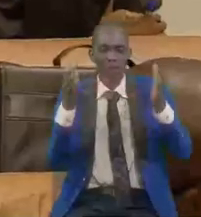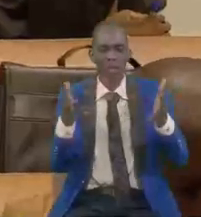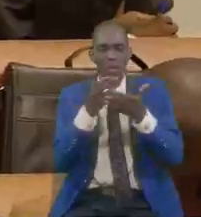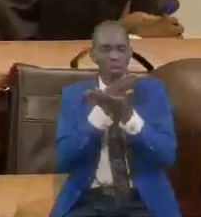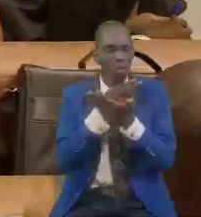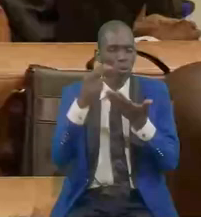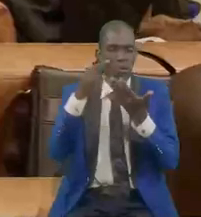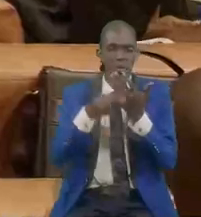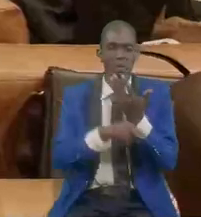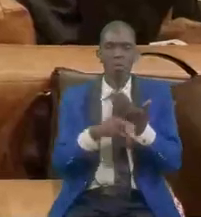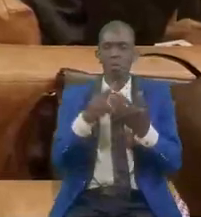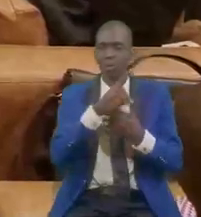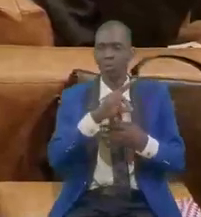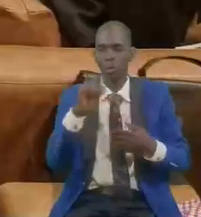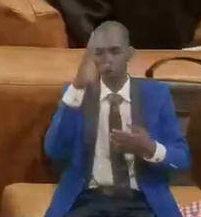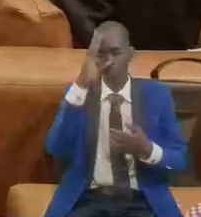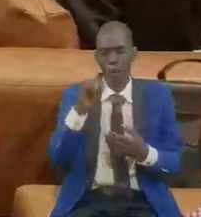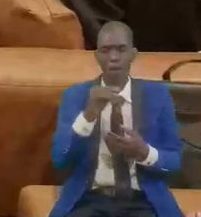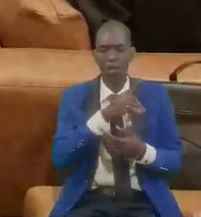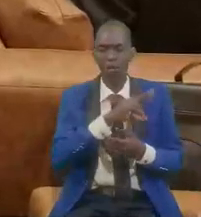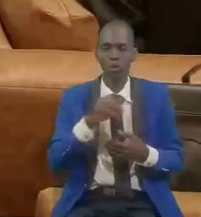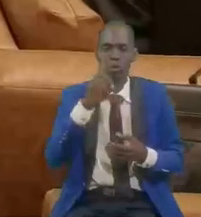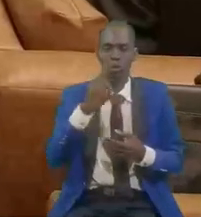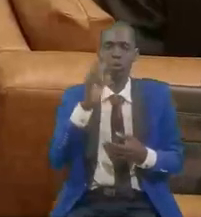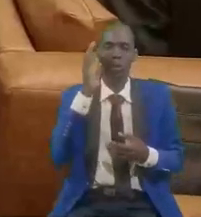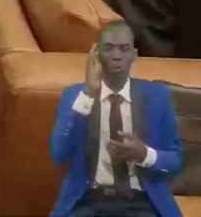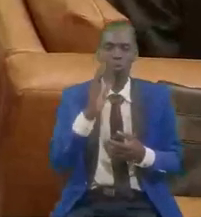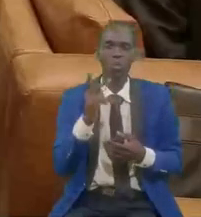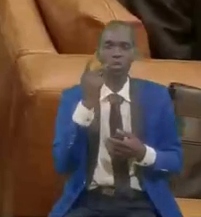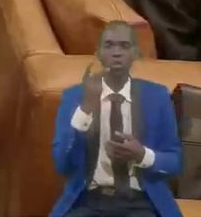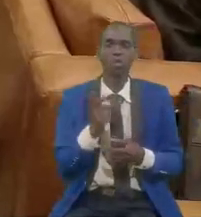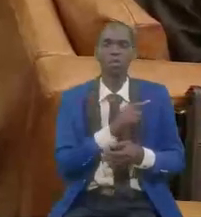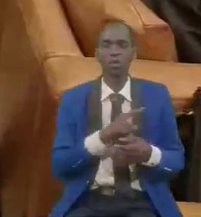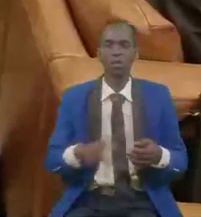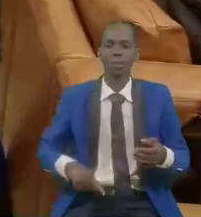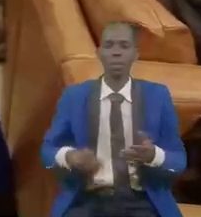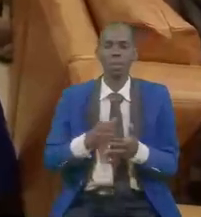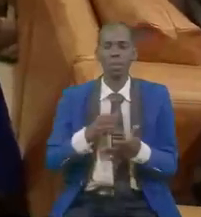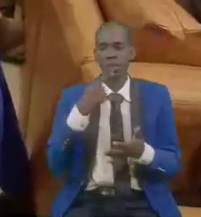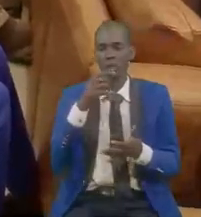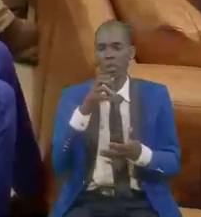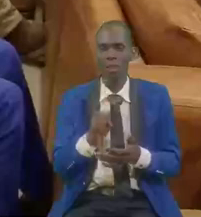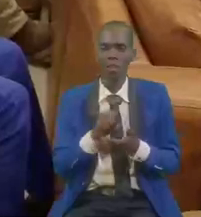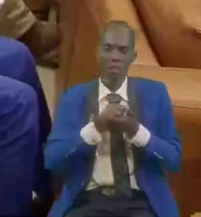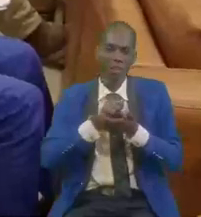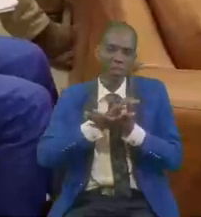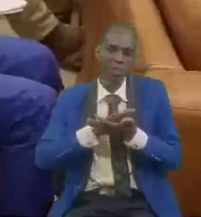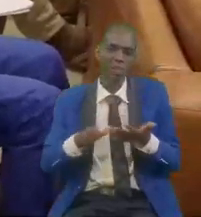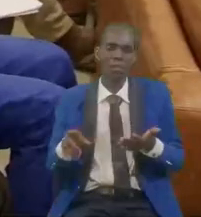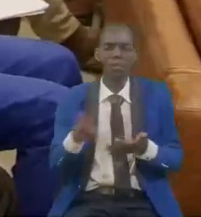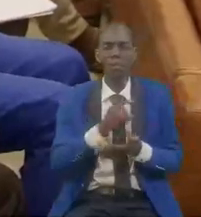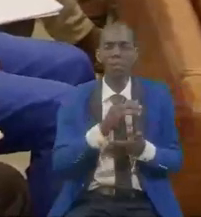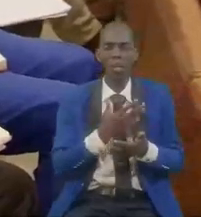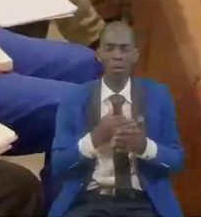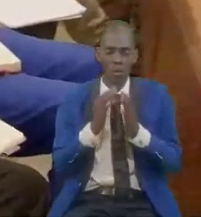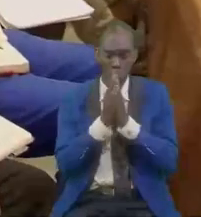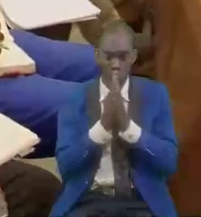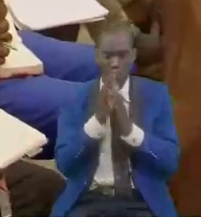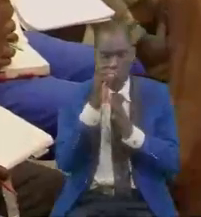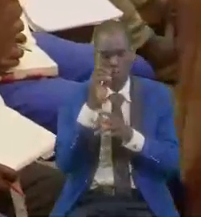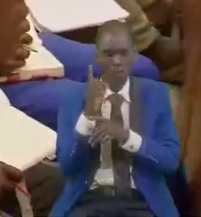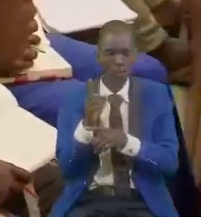personne, nul, ne verra le Seigneur. C'est dit que sanctifie-les. Je prie pour eux. Je prie pour ces